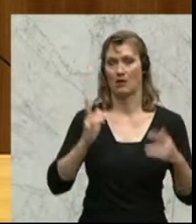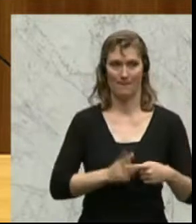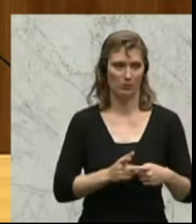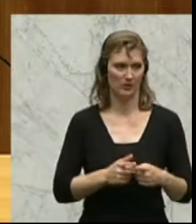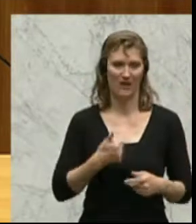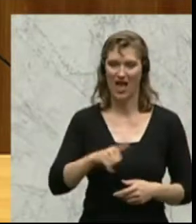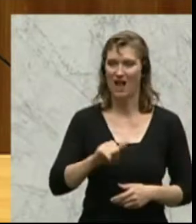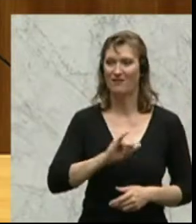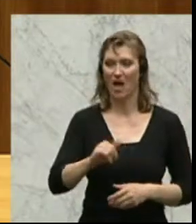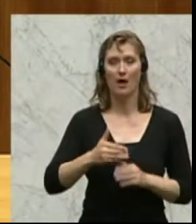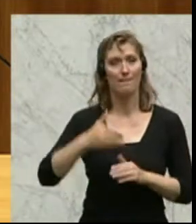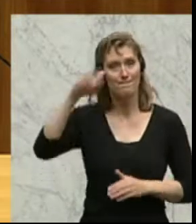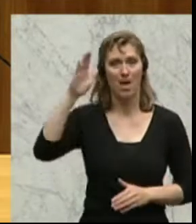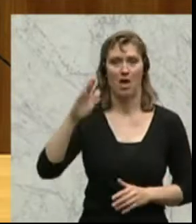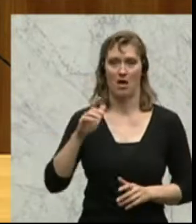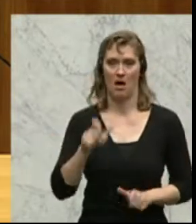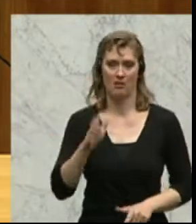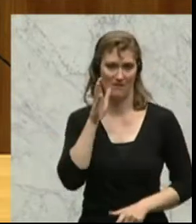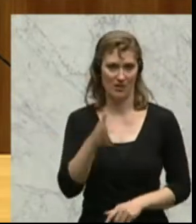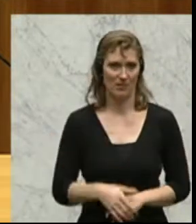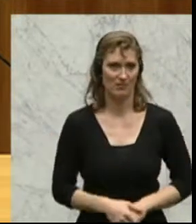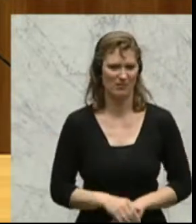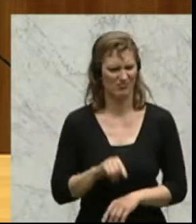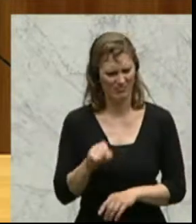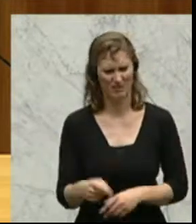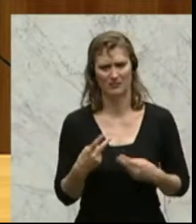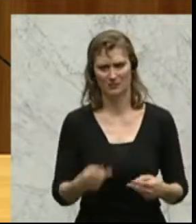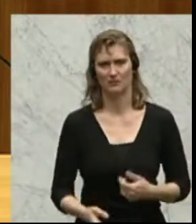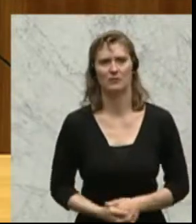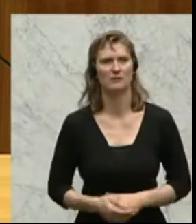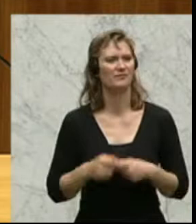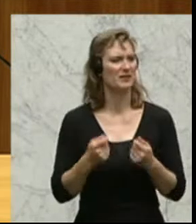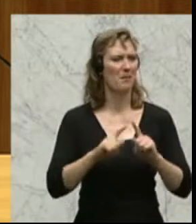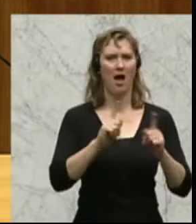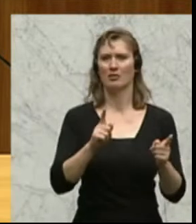zugenommen. Genau dort müssen wir ansetzen. Und es gibt andere große Kostentreiber.